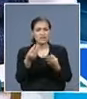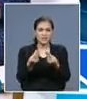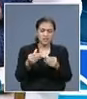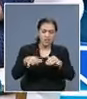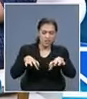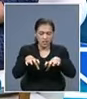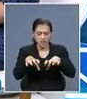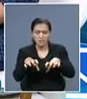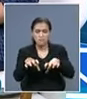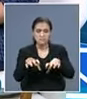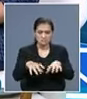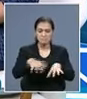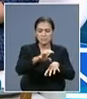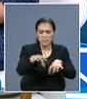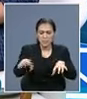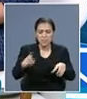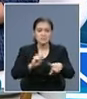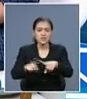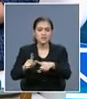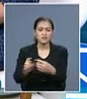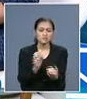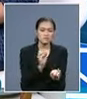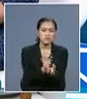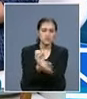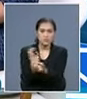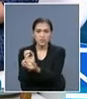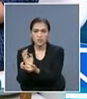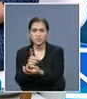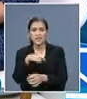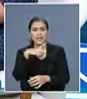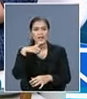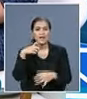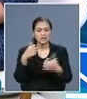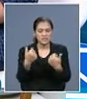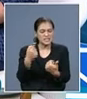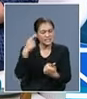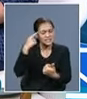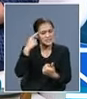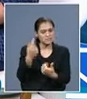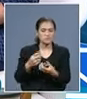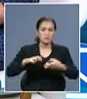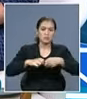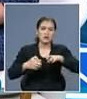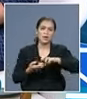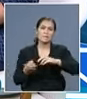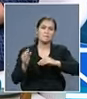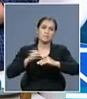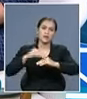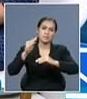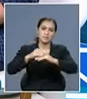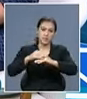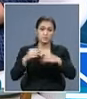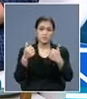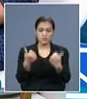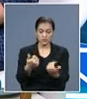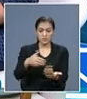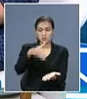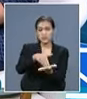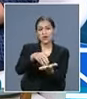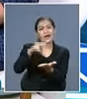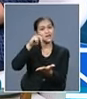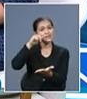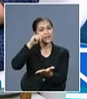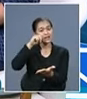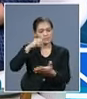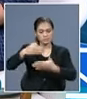หลายที่เริ่มเผชิญปัญหาแล้วนะคะและสถานการณ์คงจะยิ่งมากขึ้นเรื่อยๆเนื่องจากว่าตอนนี้กรมชลประทานจะเริ่มประกาศว่าจะลดการ